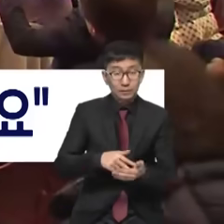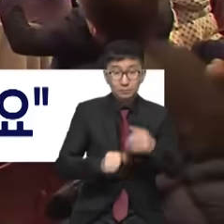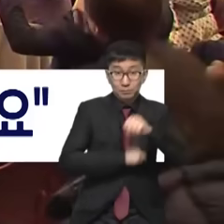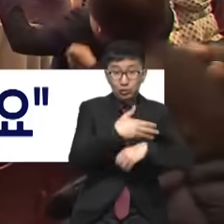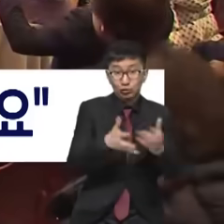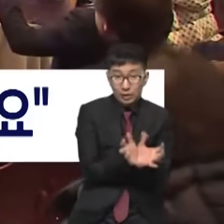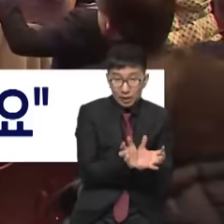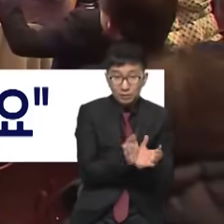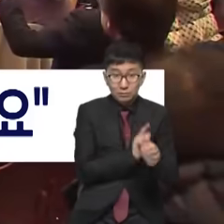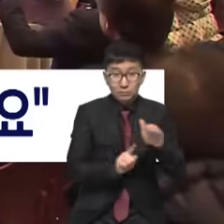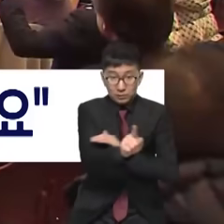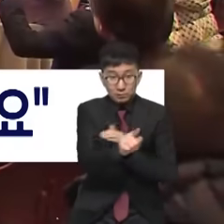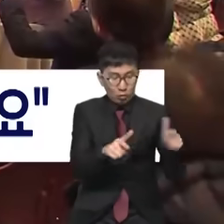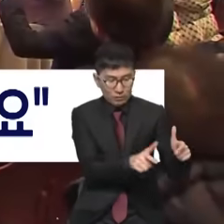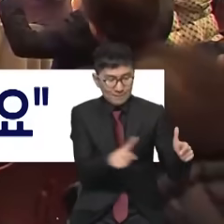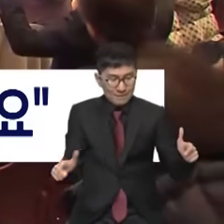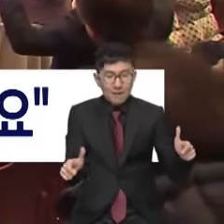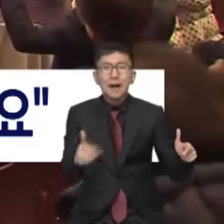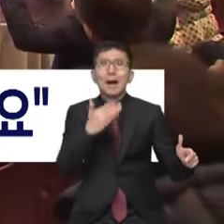교차 투표를 독려하고 있습니다.